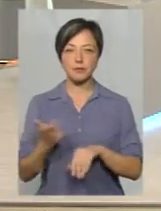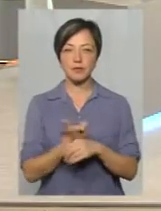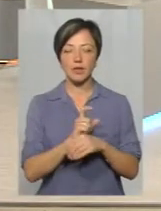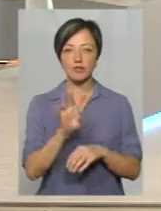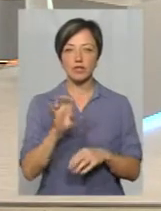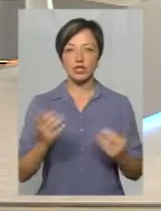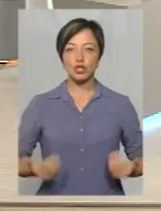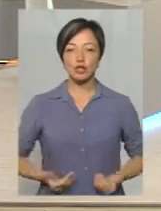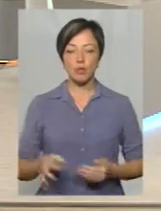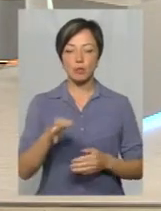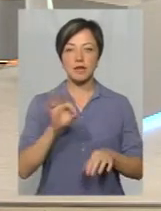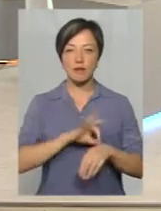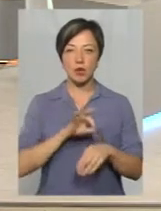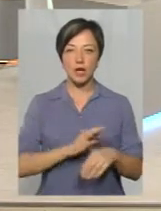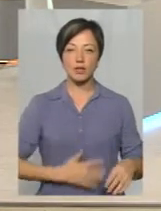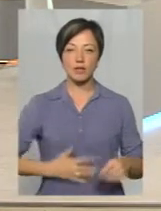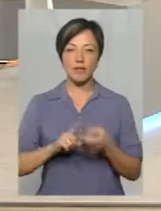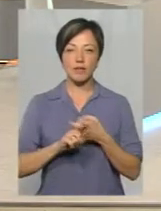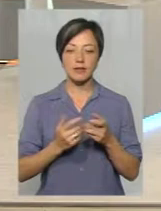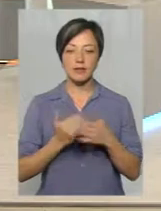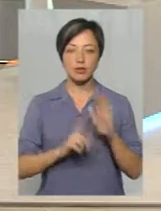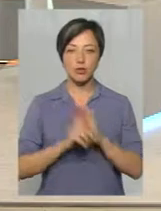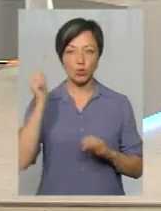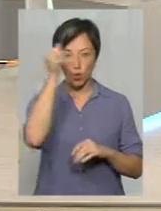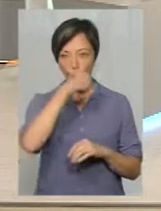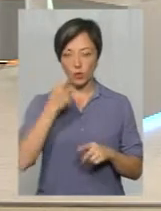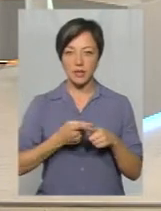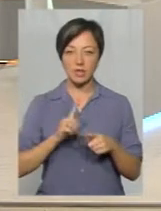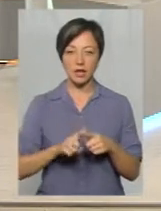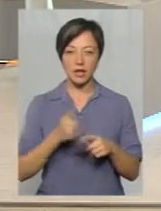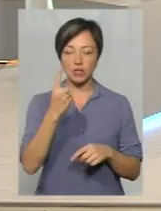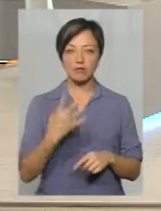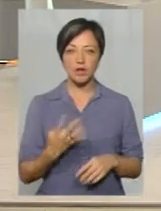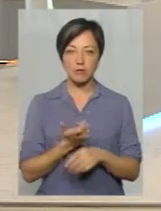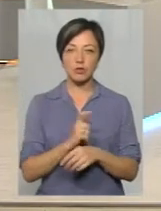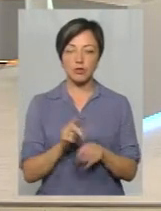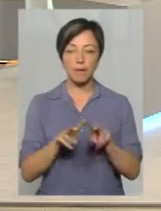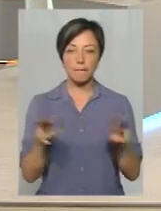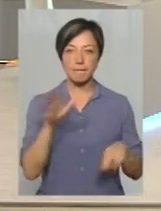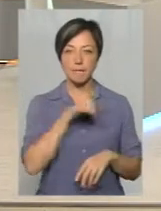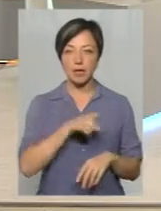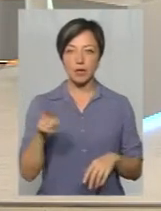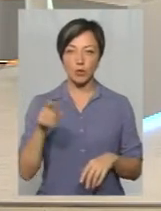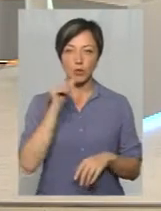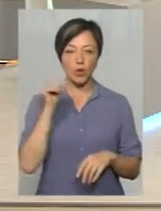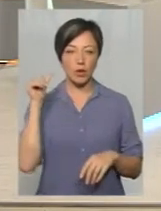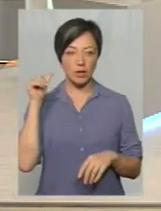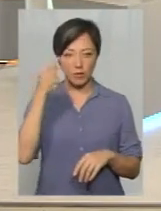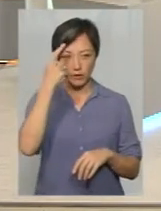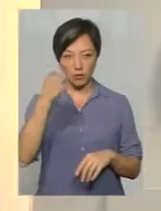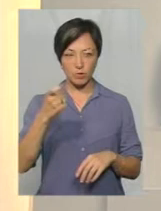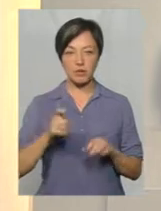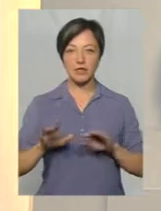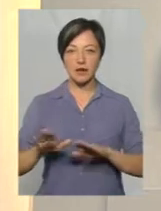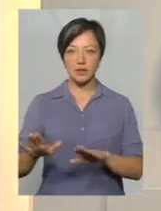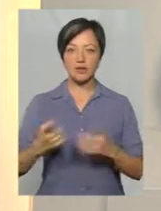жителів області захворіли на кишкові інфекції від початку року. Це на чверть більше, ніж було в аналогічному періоді торік, повідомила